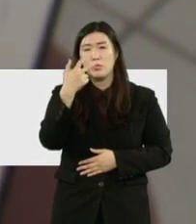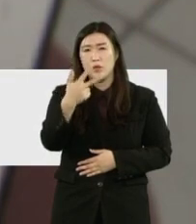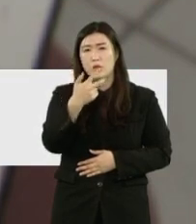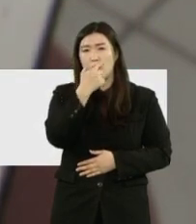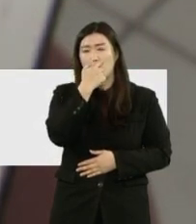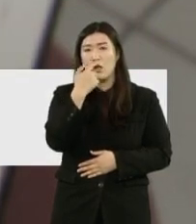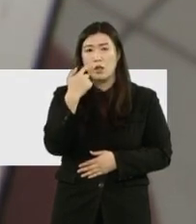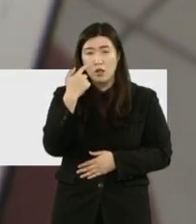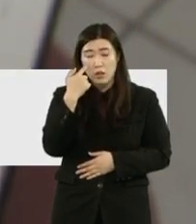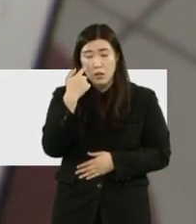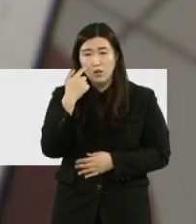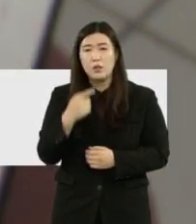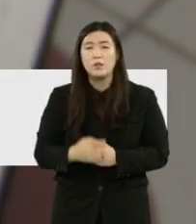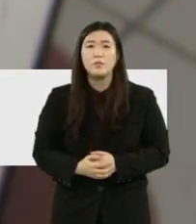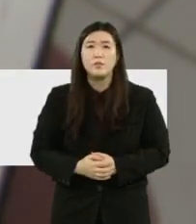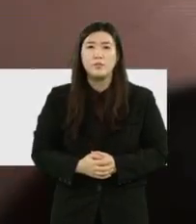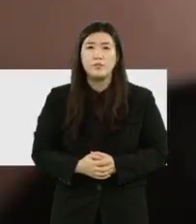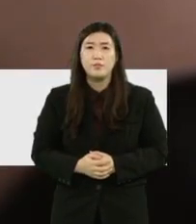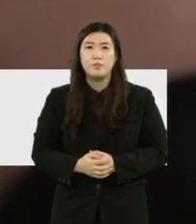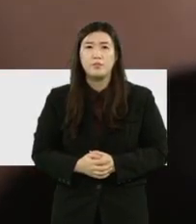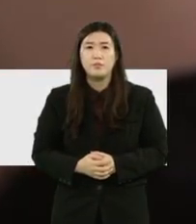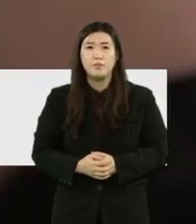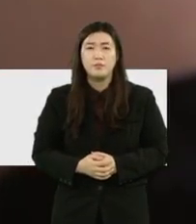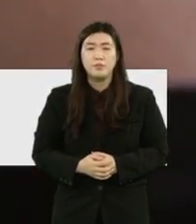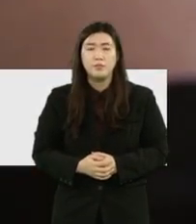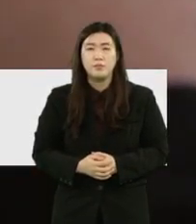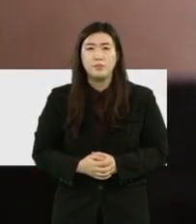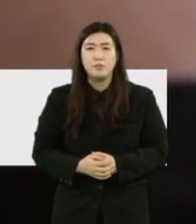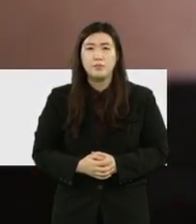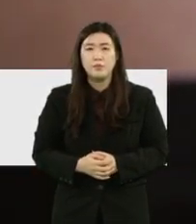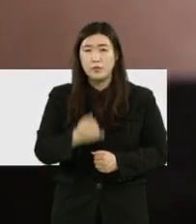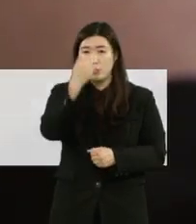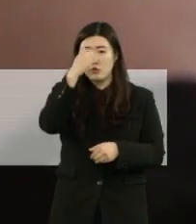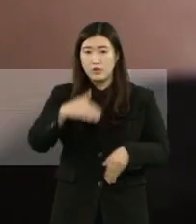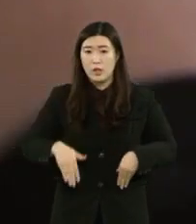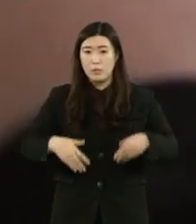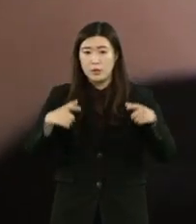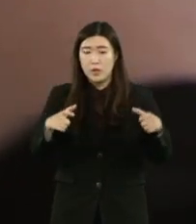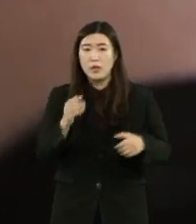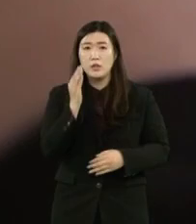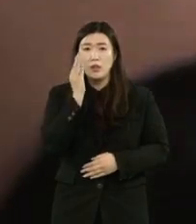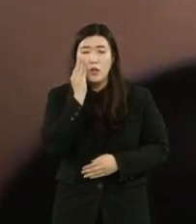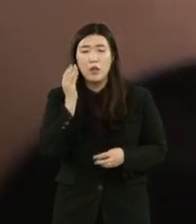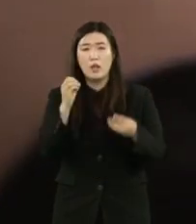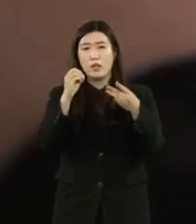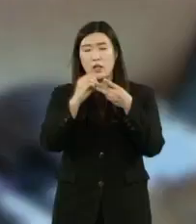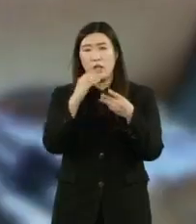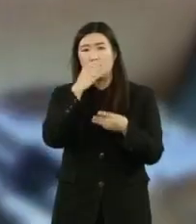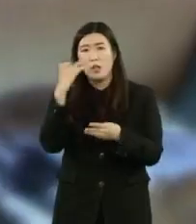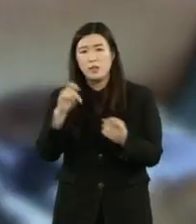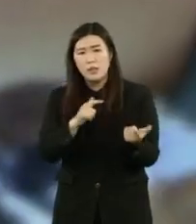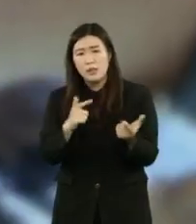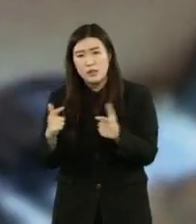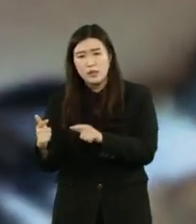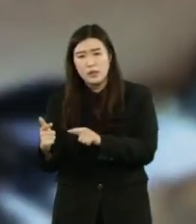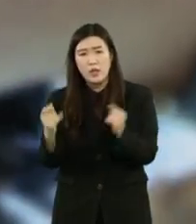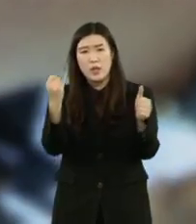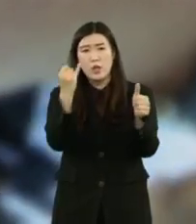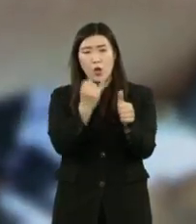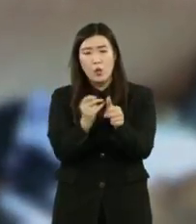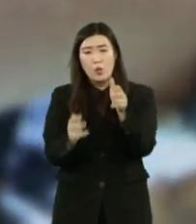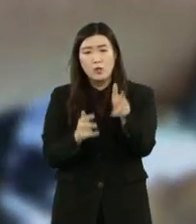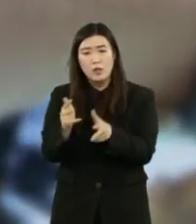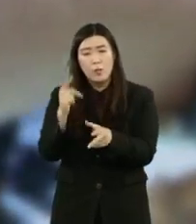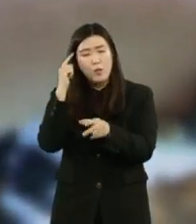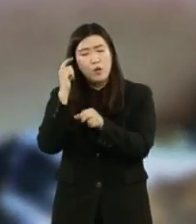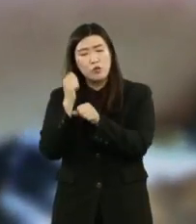인 삼백 예순 7곳이 소멸 고위험 지역이며 충남 에서는 청양 과 태안 예산군 2 비슷한 결혼 장려